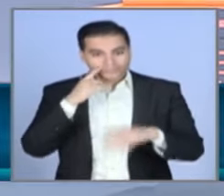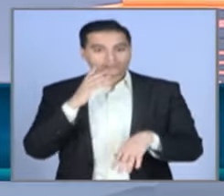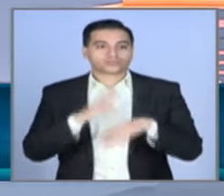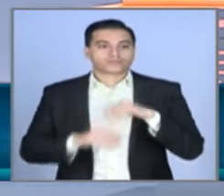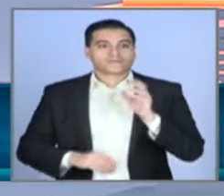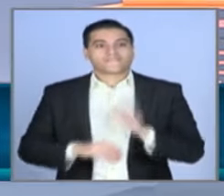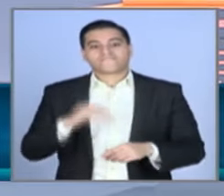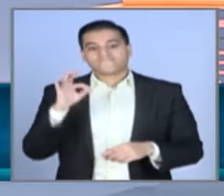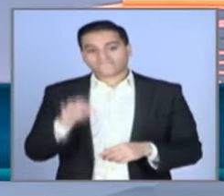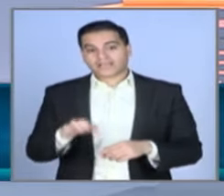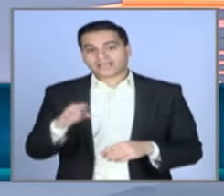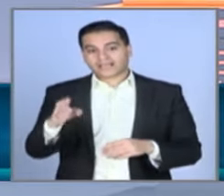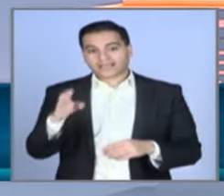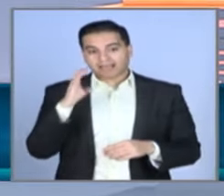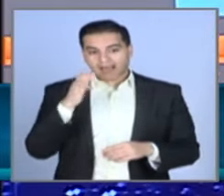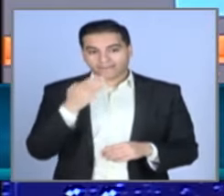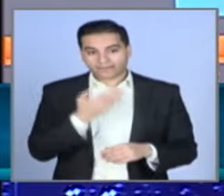في إجابة؟